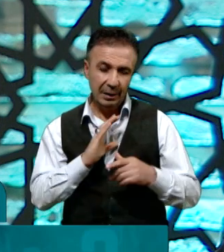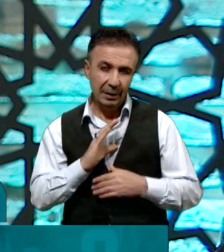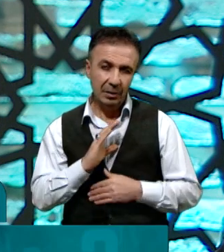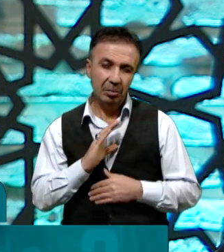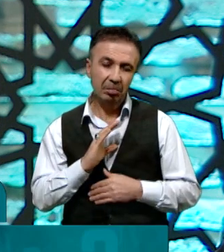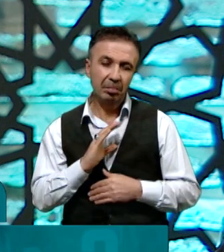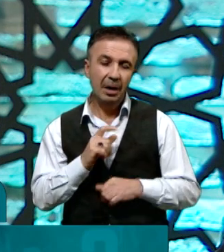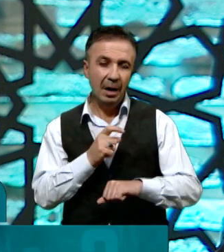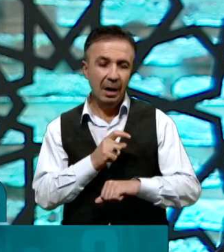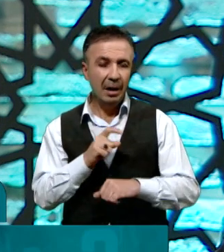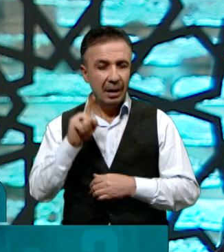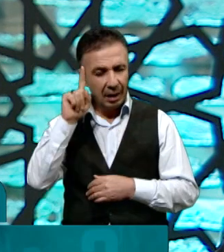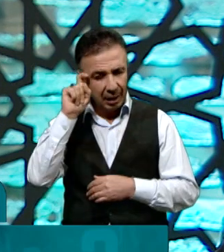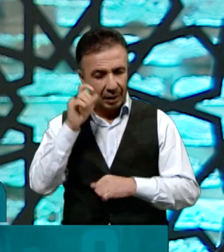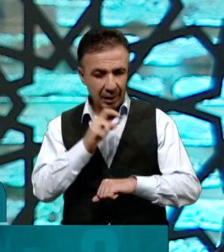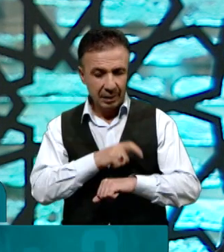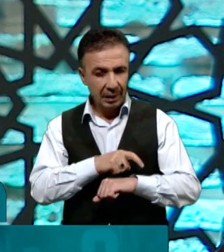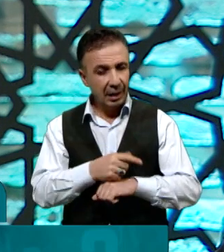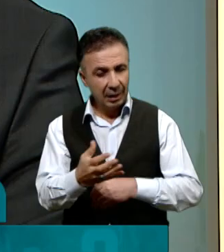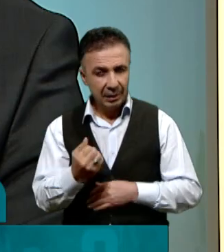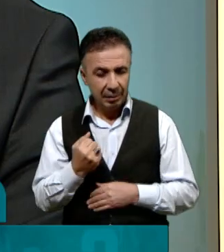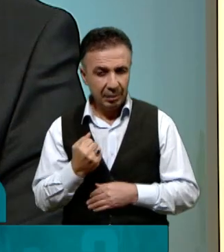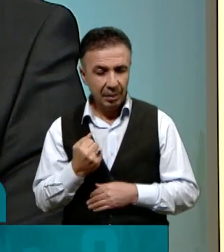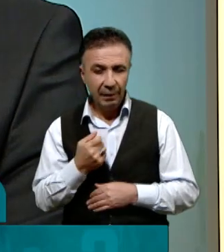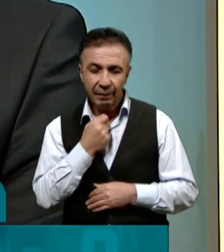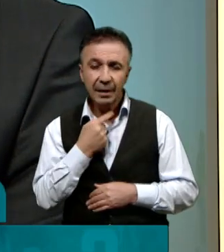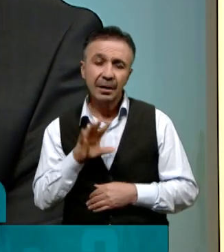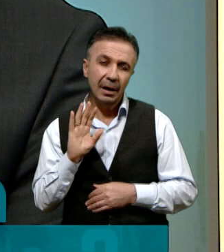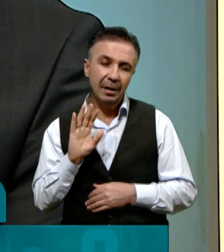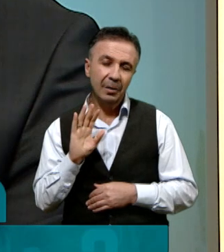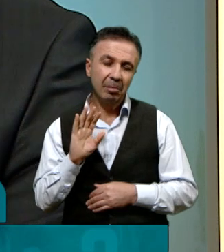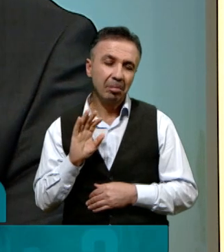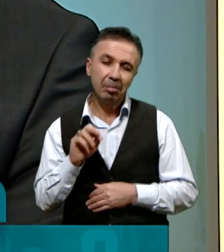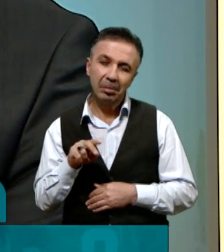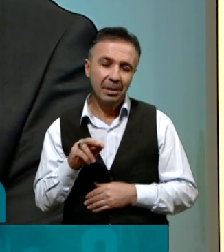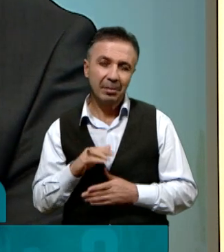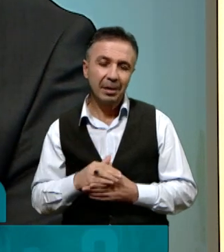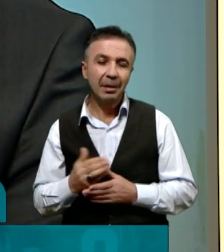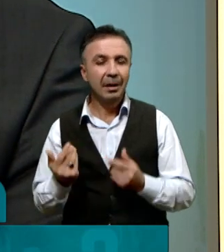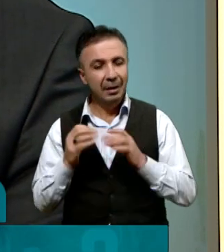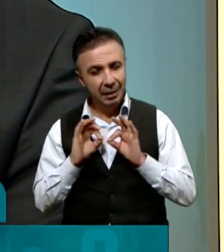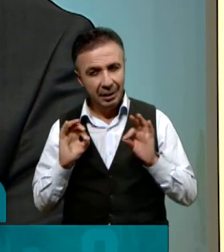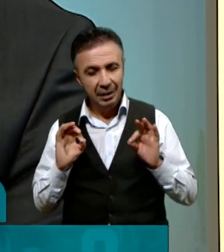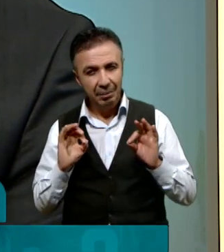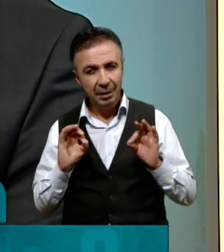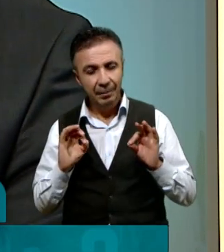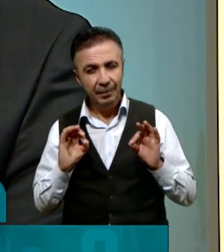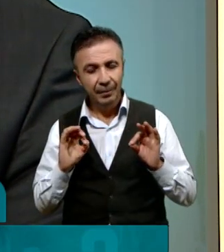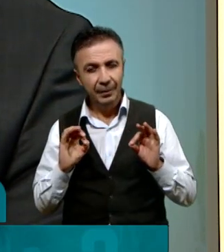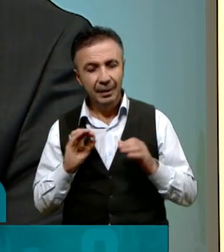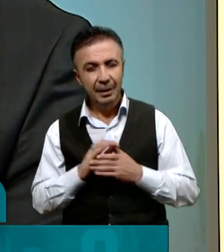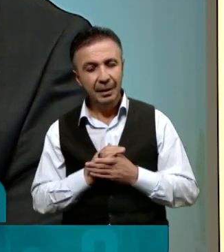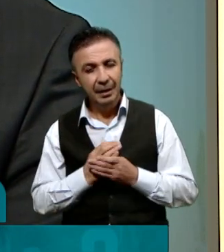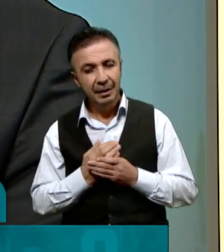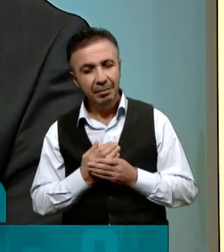alıp da akıllı saat alsam diyor. Fakir mi diyorum? Yok diyor. İhtiyaçları yok diyor. Yani bunun gibi şeyler var. Eyvallah yetime hediye verebilirsin. Onun